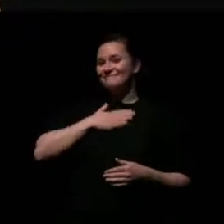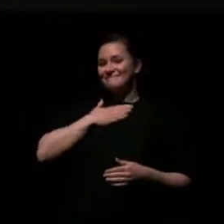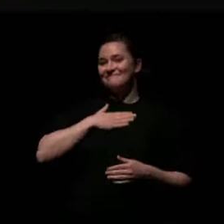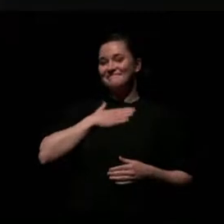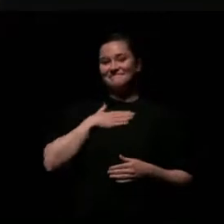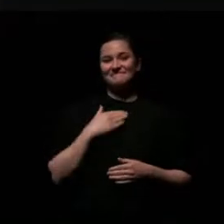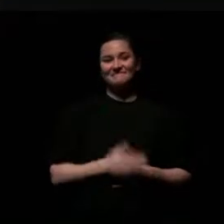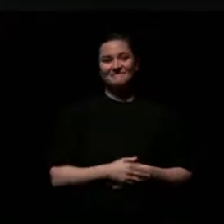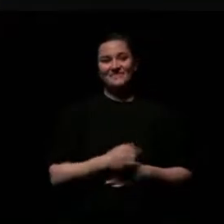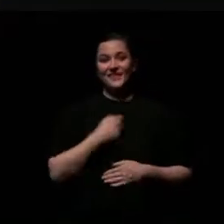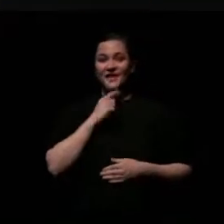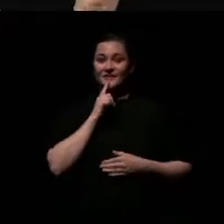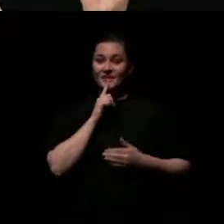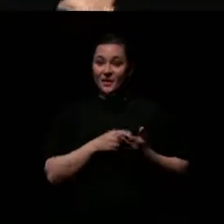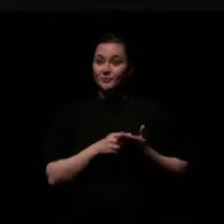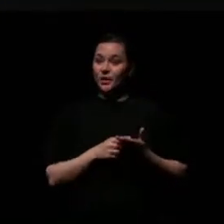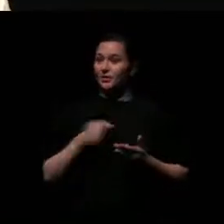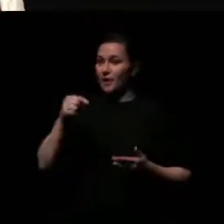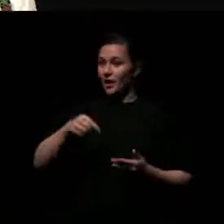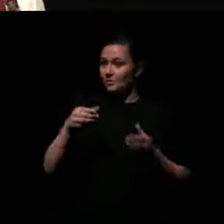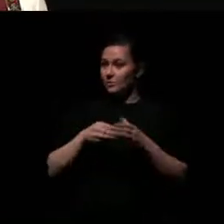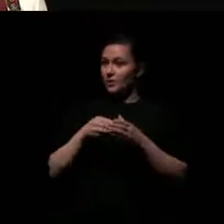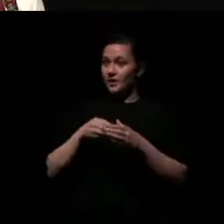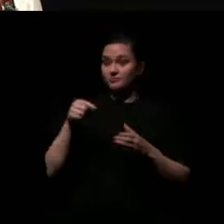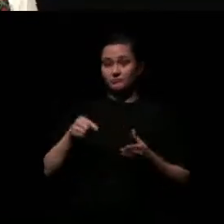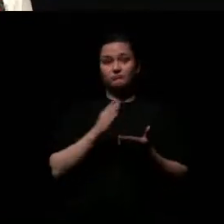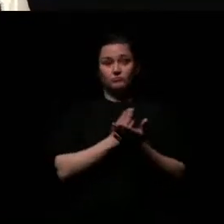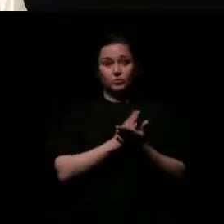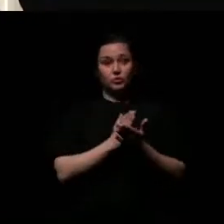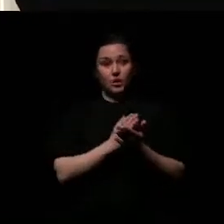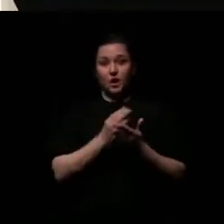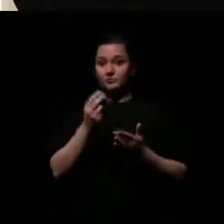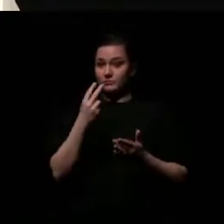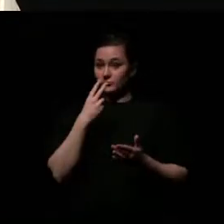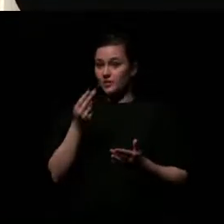at møtet i dag da blir tolket, som dere ser bak meg her. Vi setter